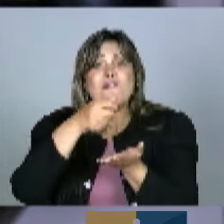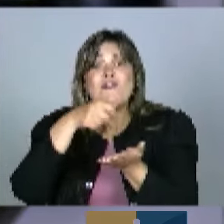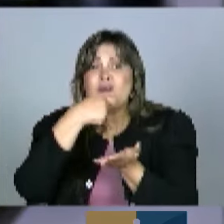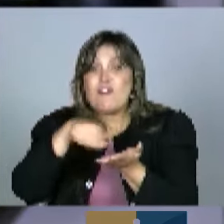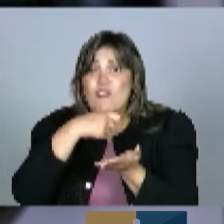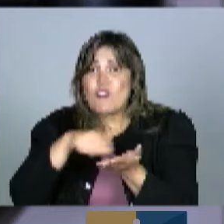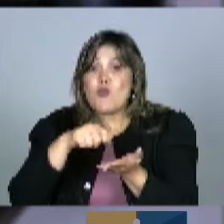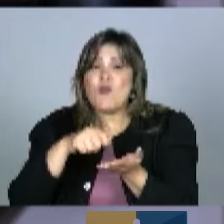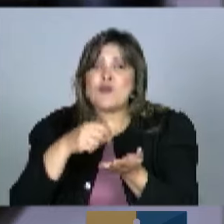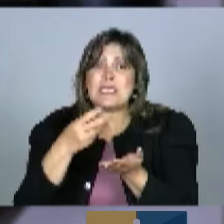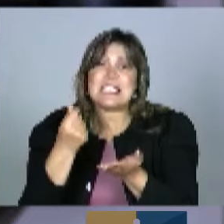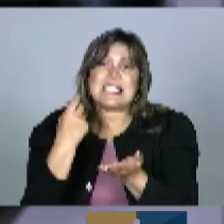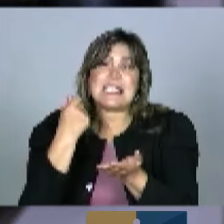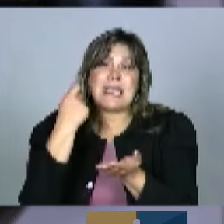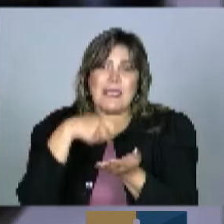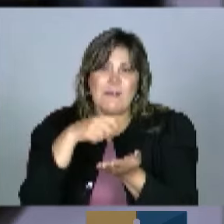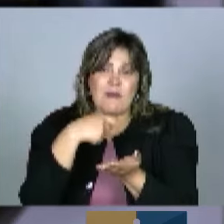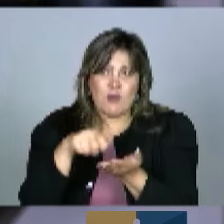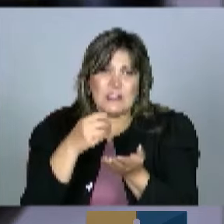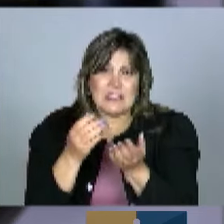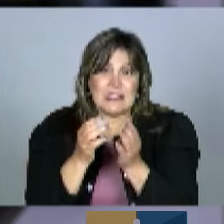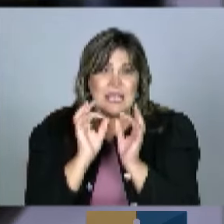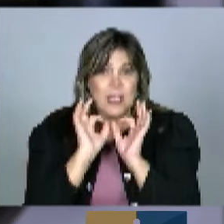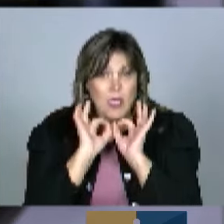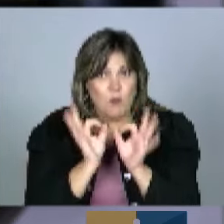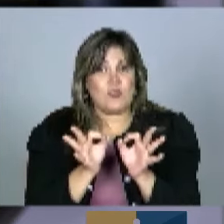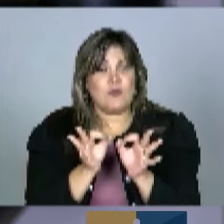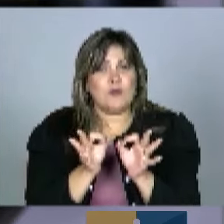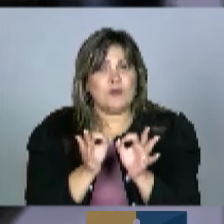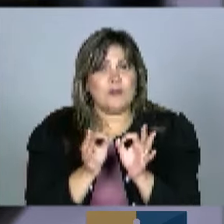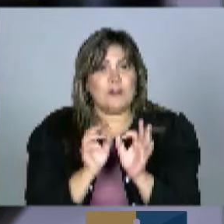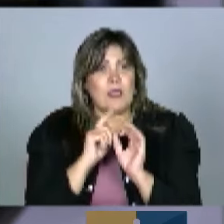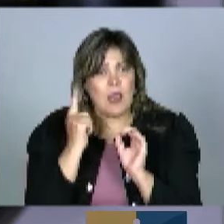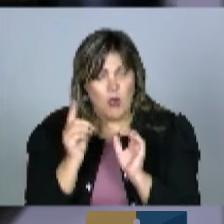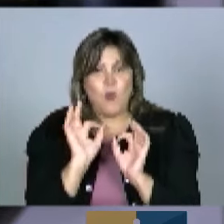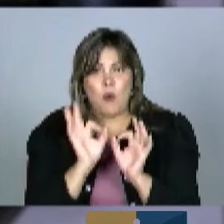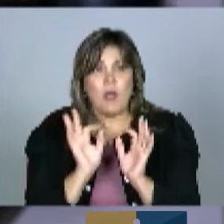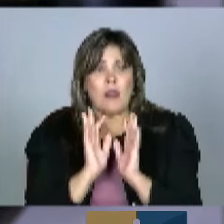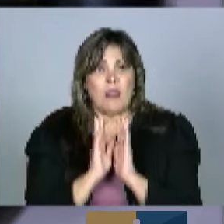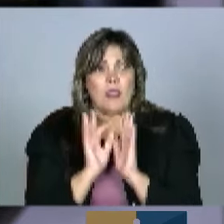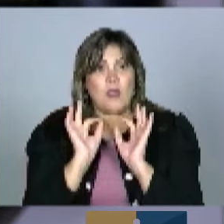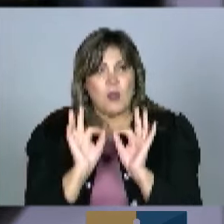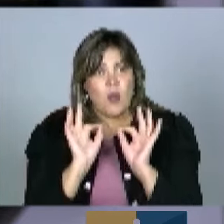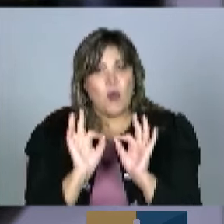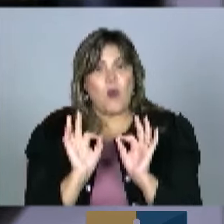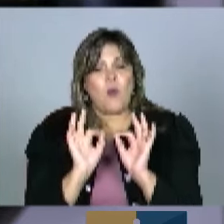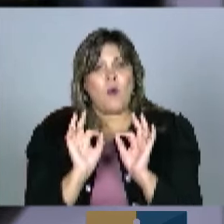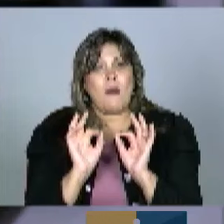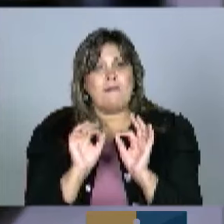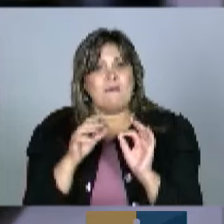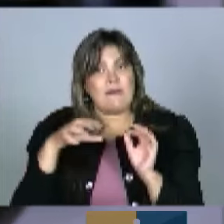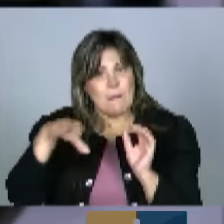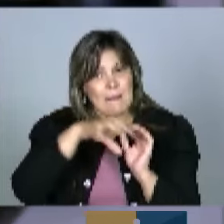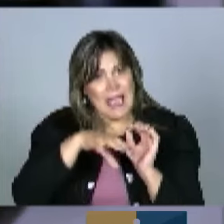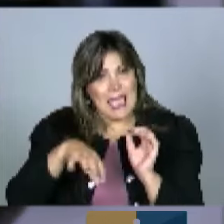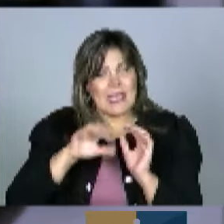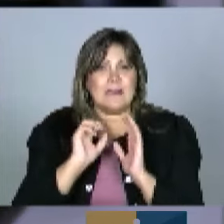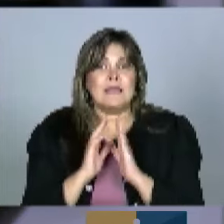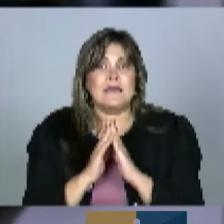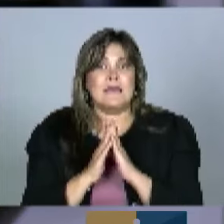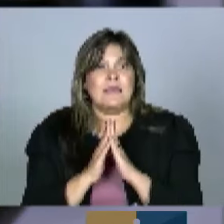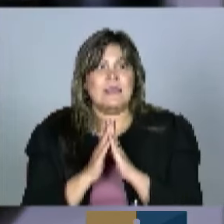ايوه ولا مبلغ اقل لا هو نفس المبلغ نفس المبلغ يعني نفس قيمته في الحي وفي المنطقه نفسها